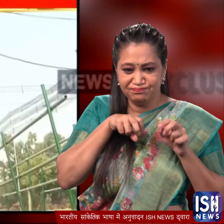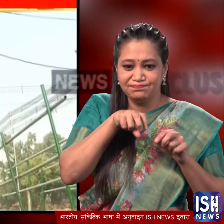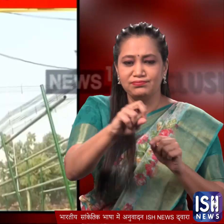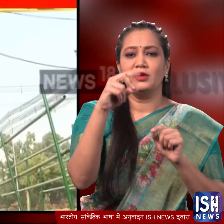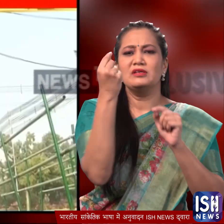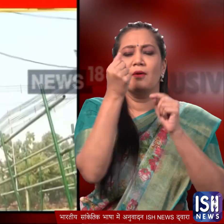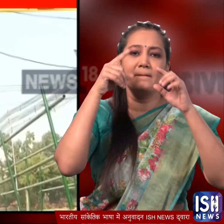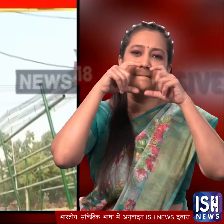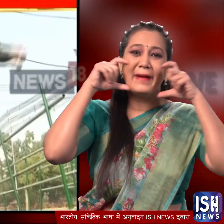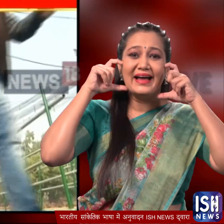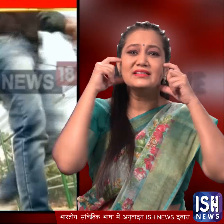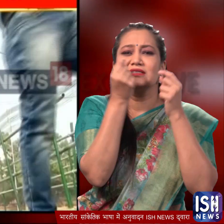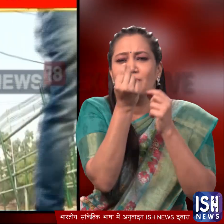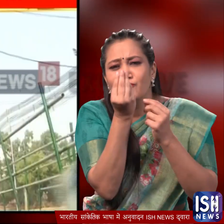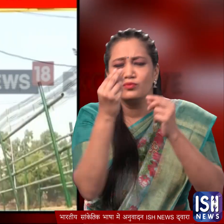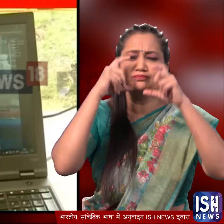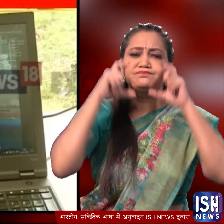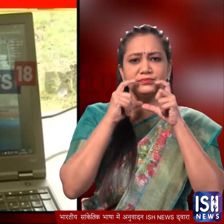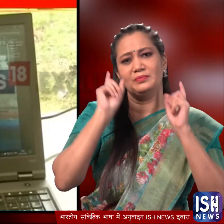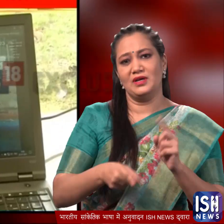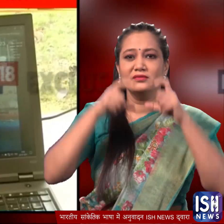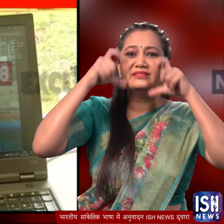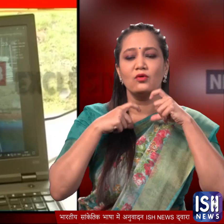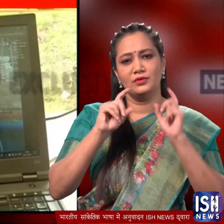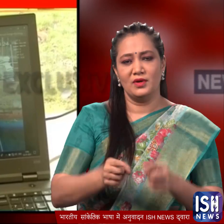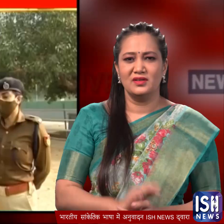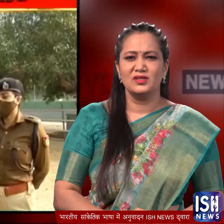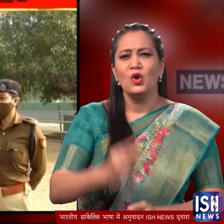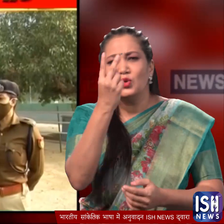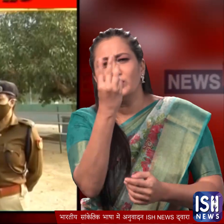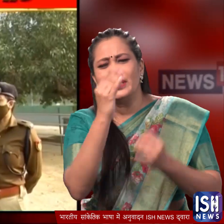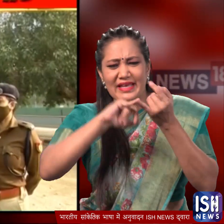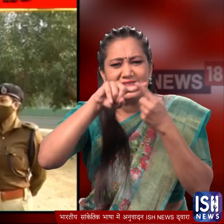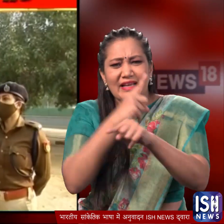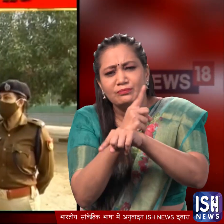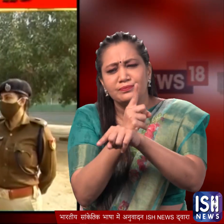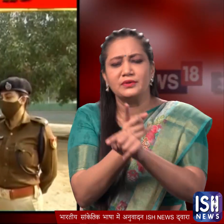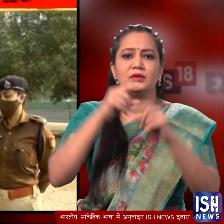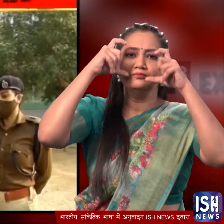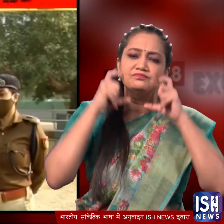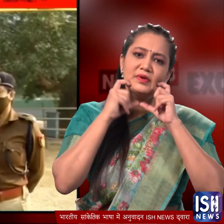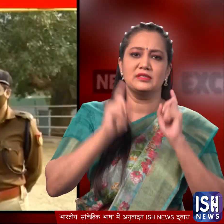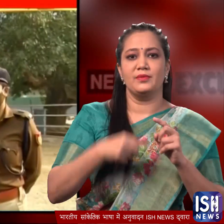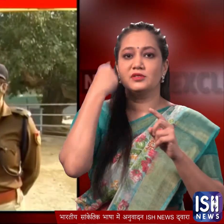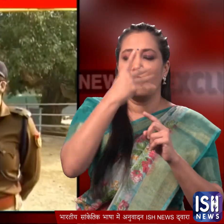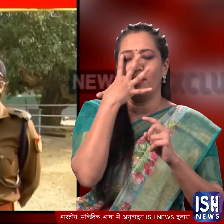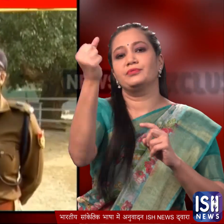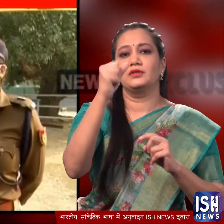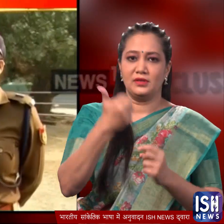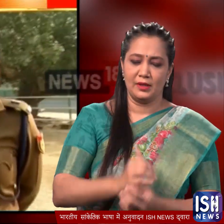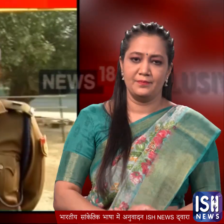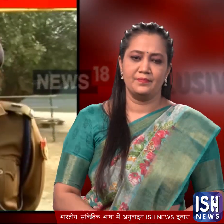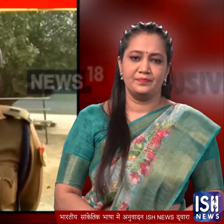आगे से गुजरने पर कुछ देर के लिए लोगों को अपना मास्क हटाना पड़ेगा। तो 2-3 सेकंड के लिए उनको मास्क नीचे करना पड़ेगा,